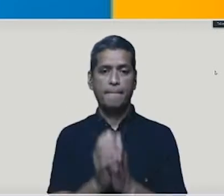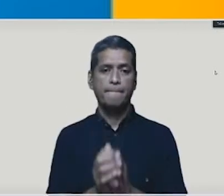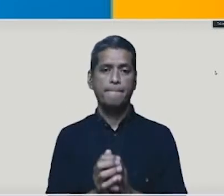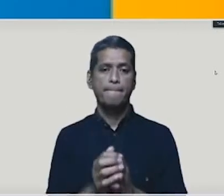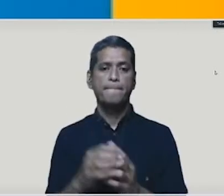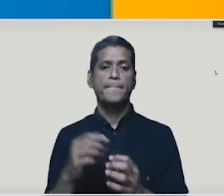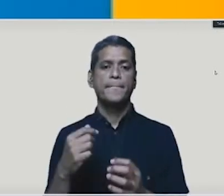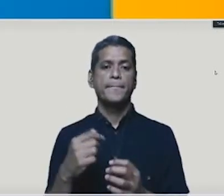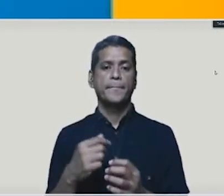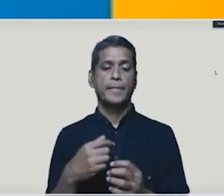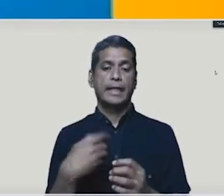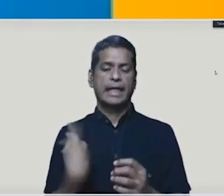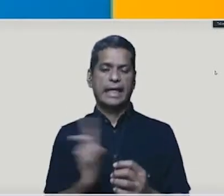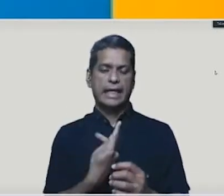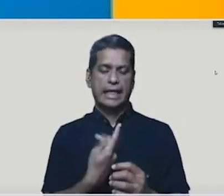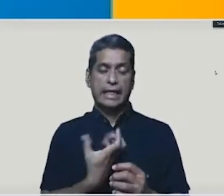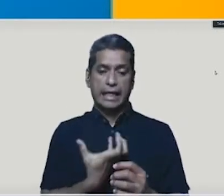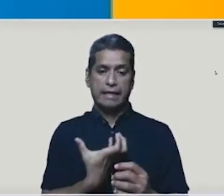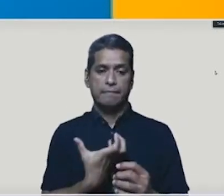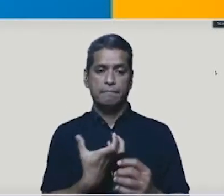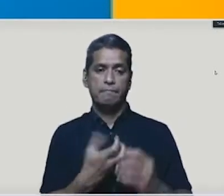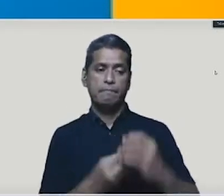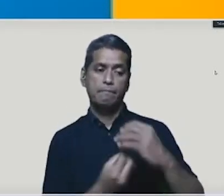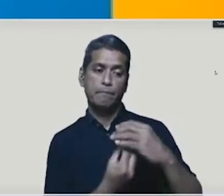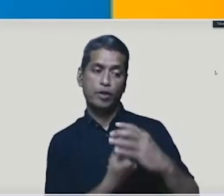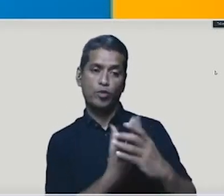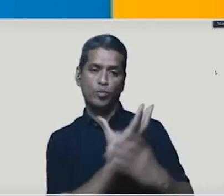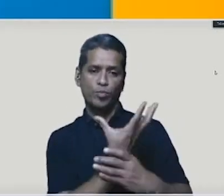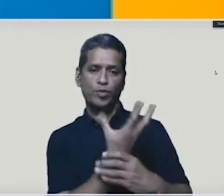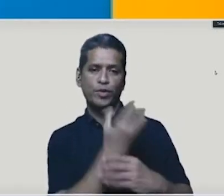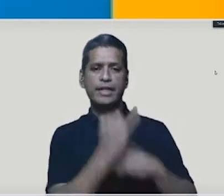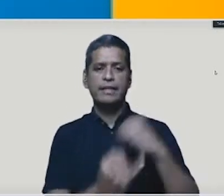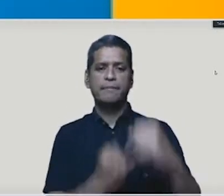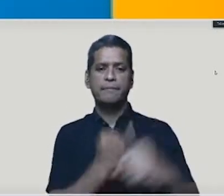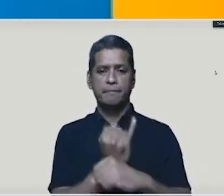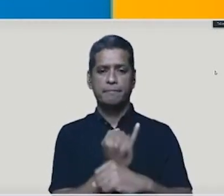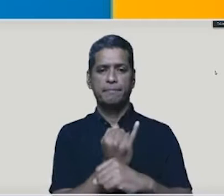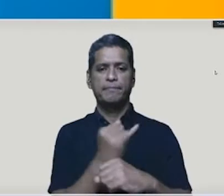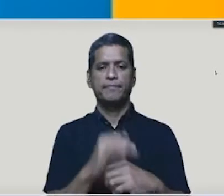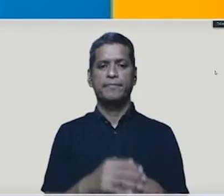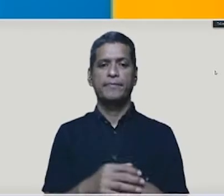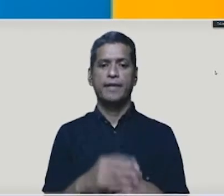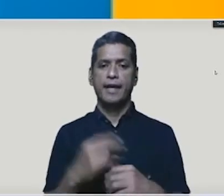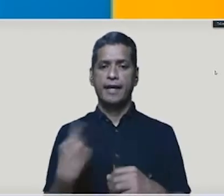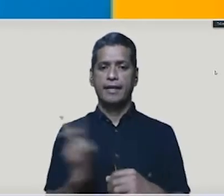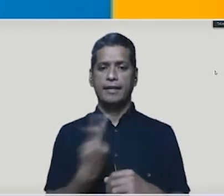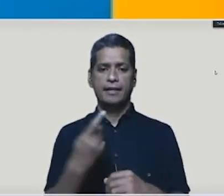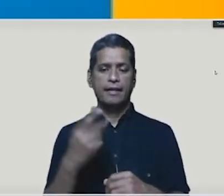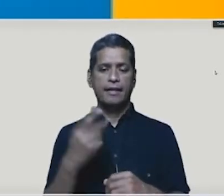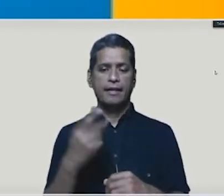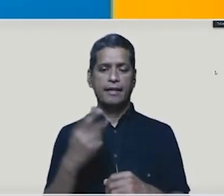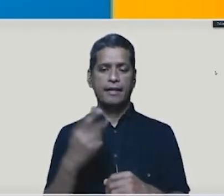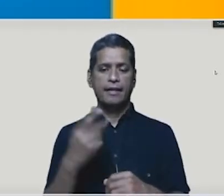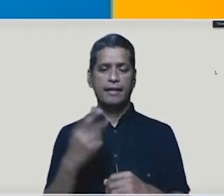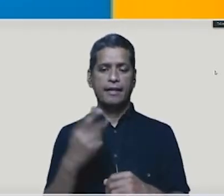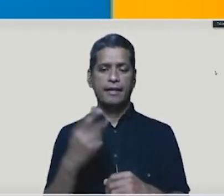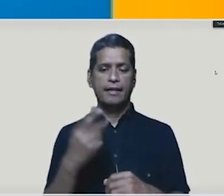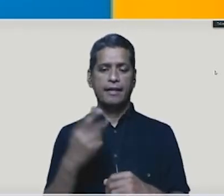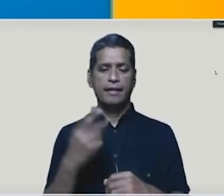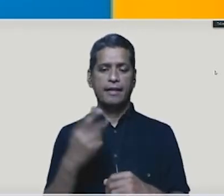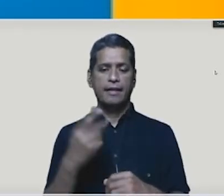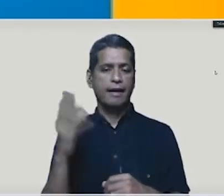Iman betul buh dan sepanjang minggu ini juga kita akan dilayani oleh hamba tuhan